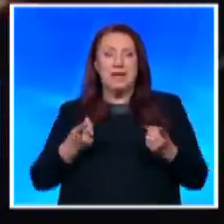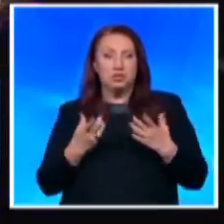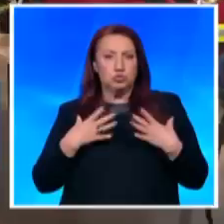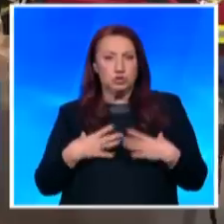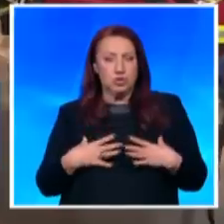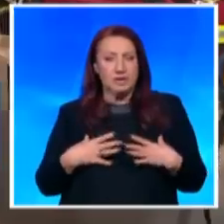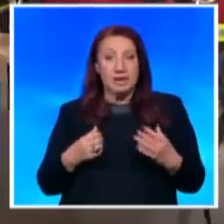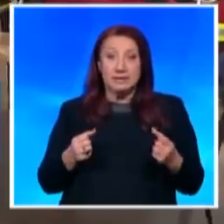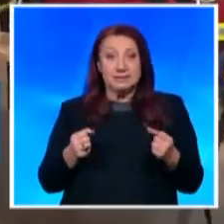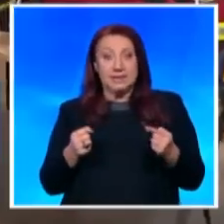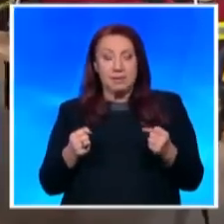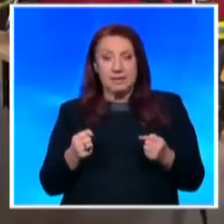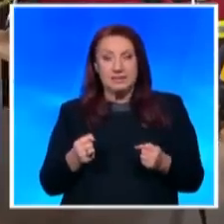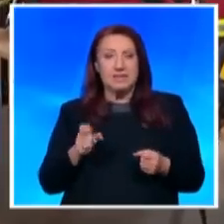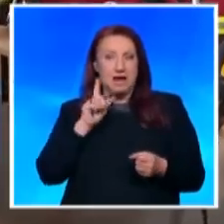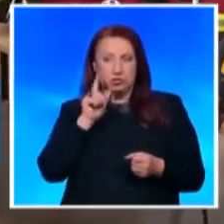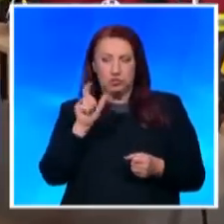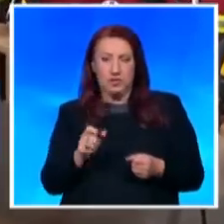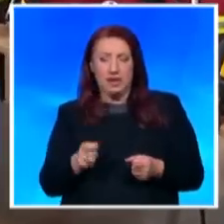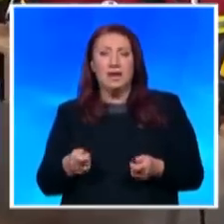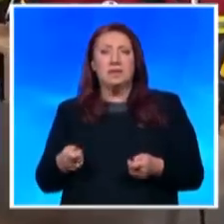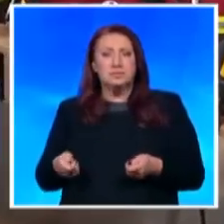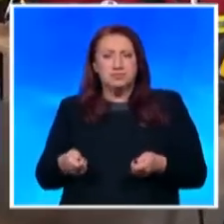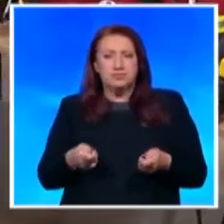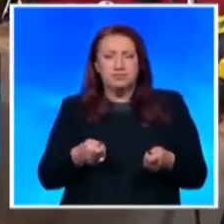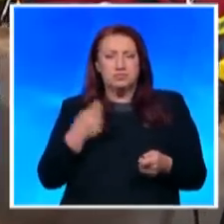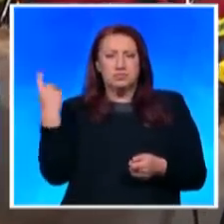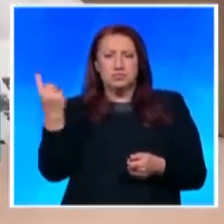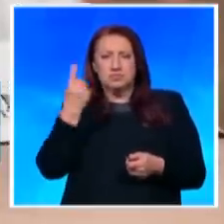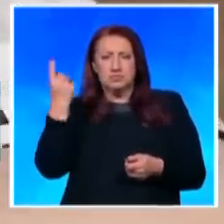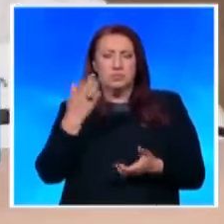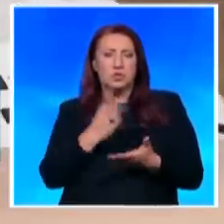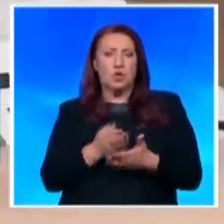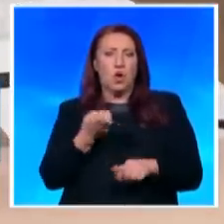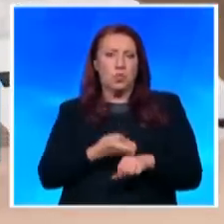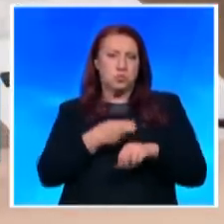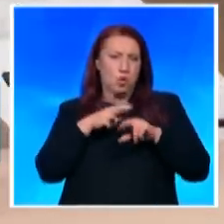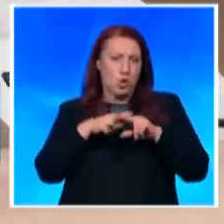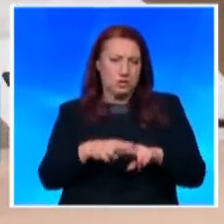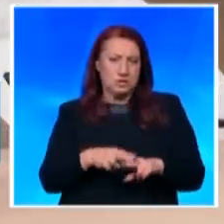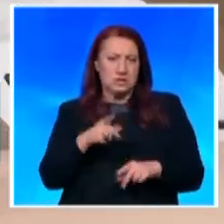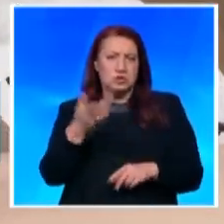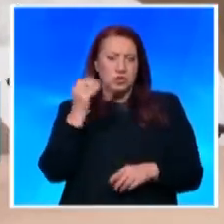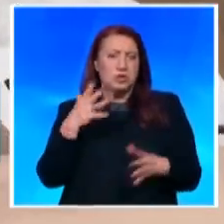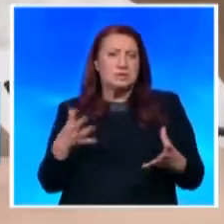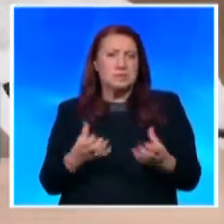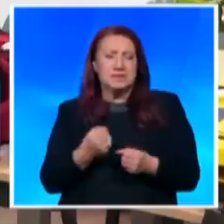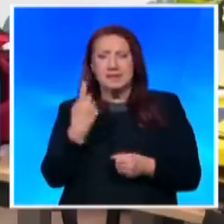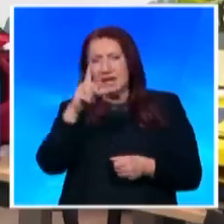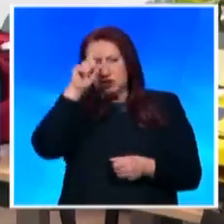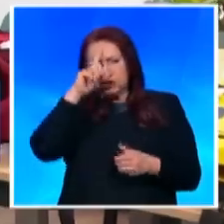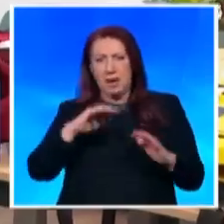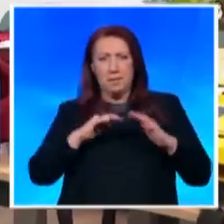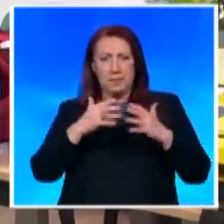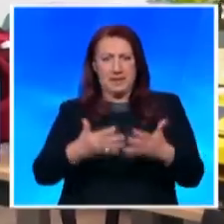до болница. Киро Проданов обучава доброволци, а в практиката си е спасил десетки, като родилка и бебето и при преждевременно раждане на адрес. Аз